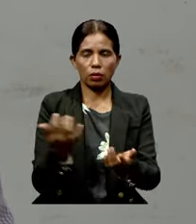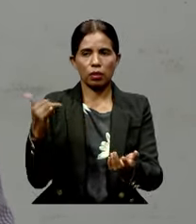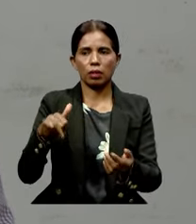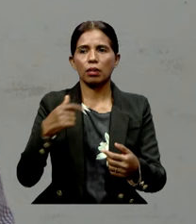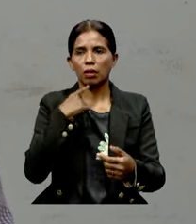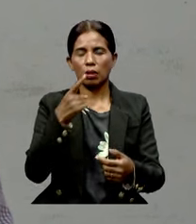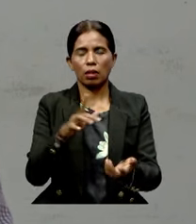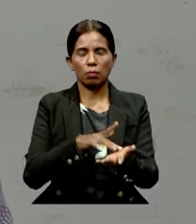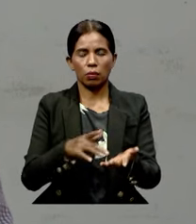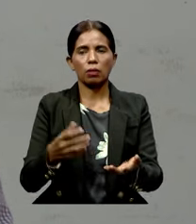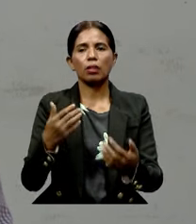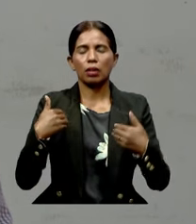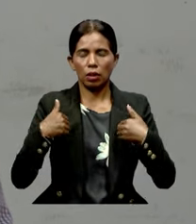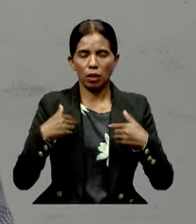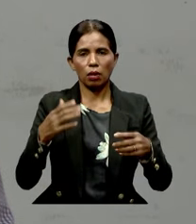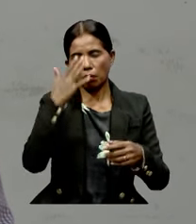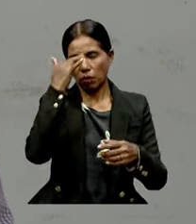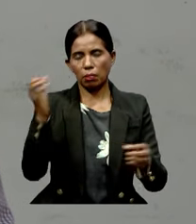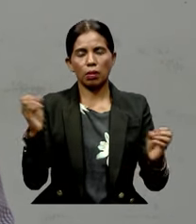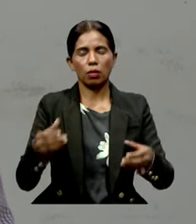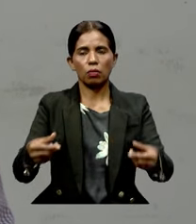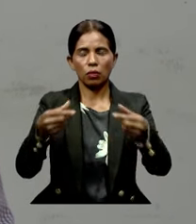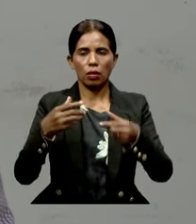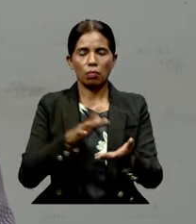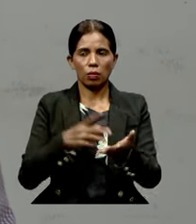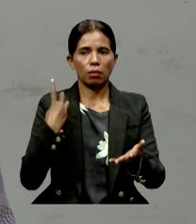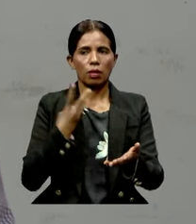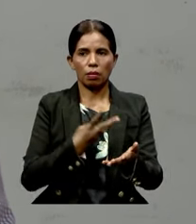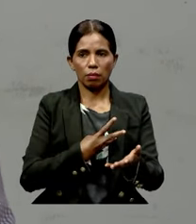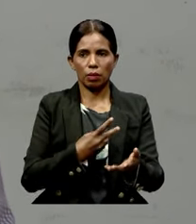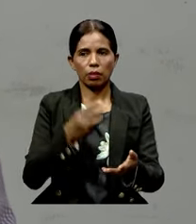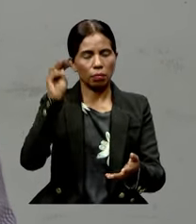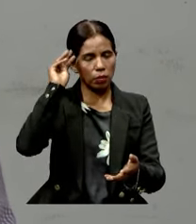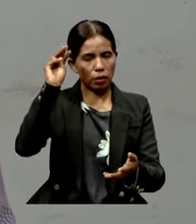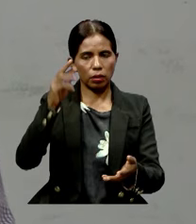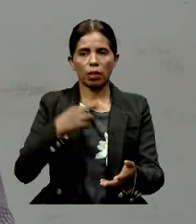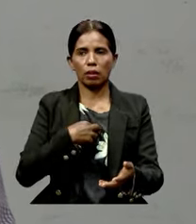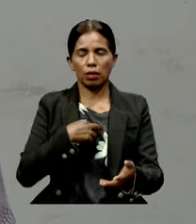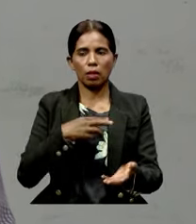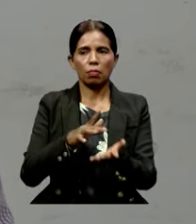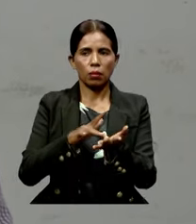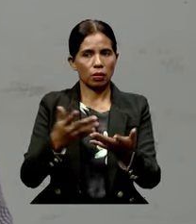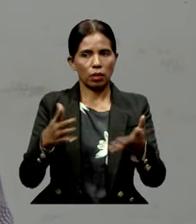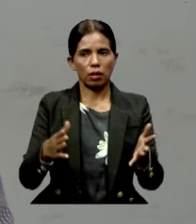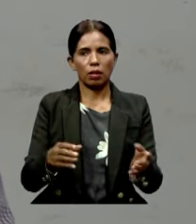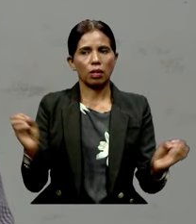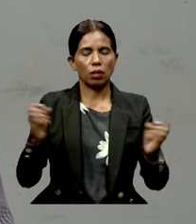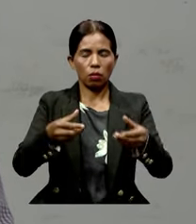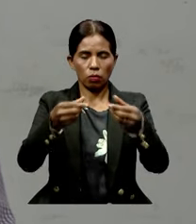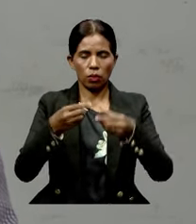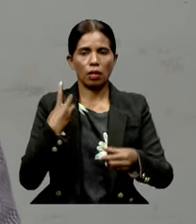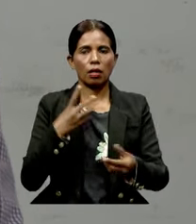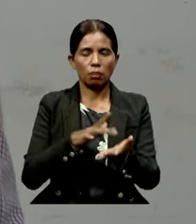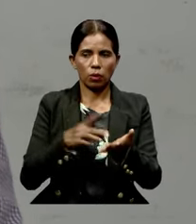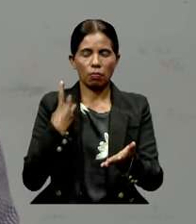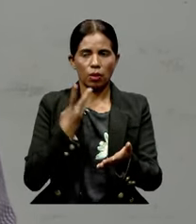mai betam saya mila fornes ya imuruk mai ami tambah cerah dengan kota informasi anu seru nasi mini senyora minister lasi kayak imuruk iha mai betam saya mila fornes ya imuruk mai ami